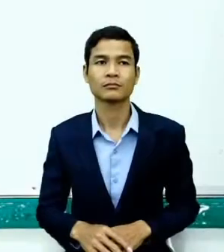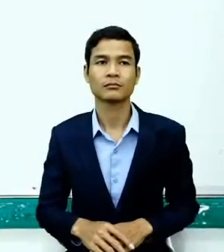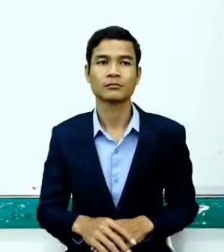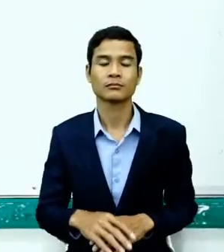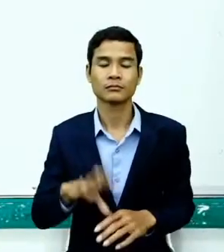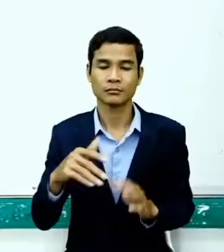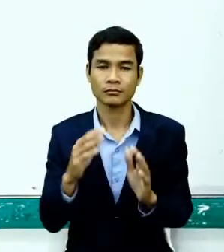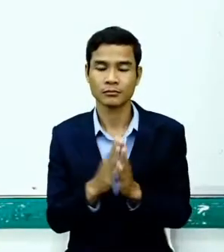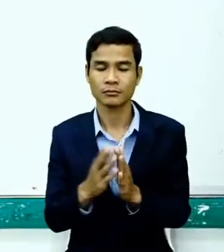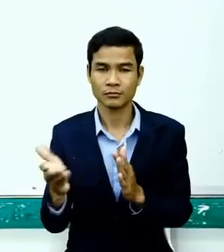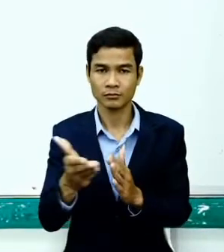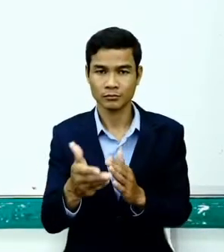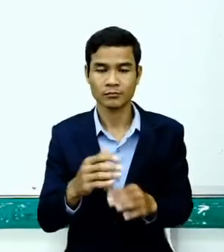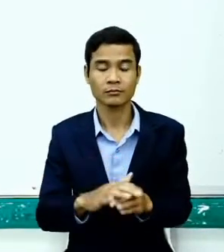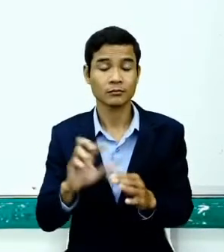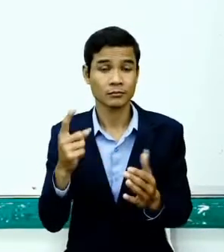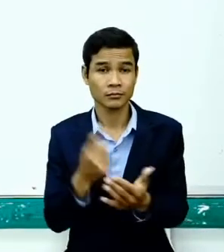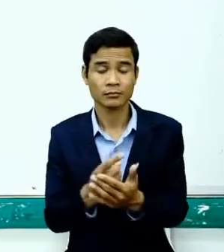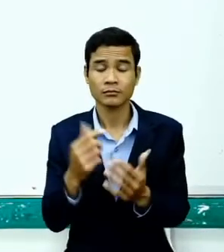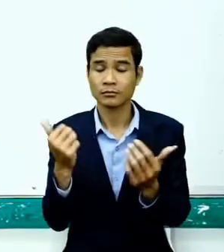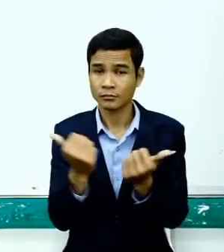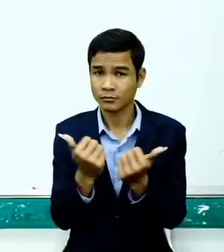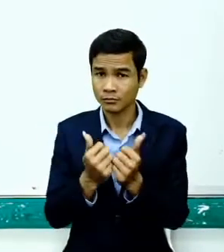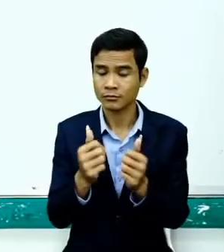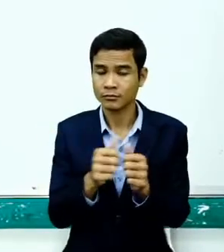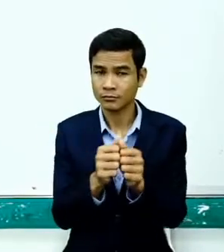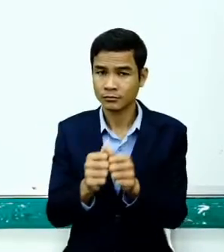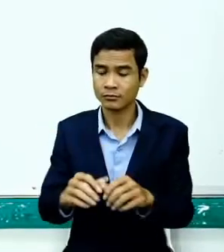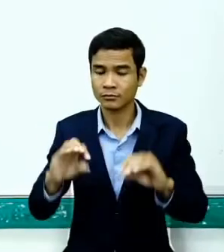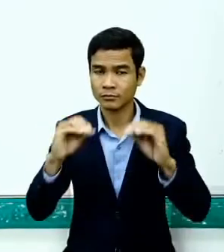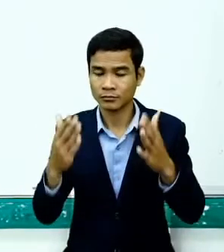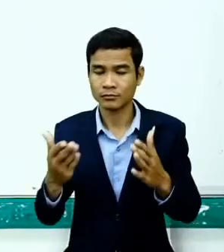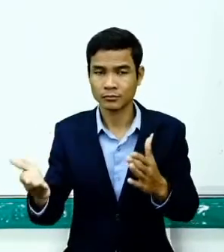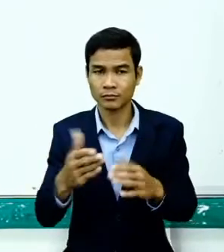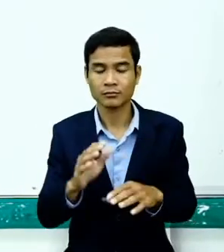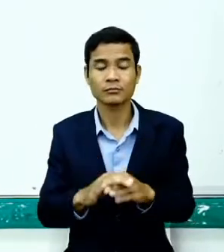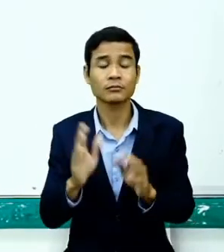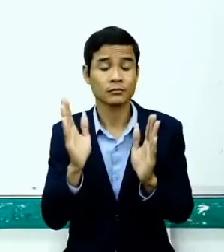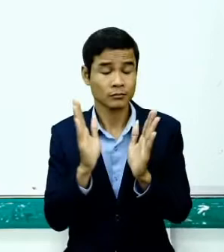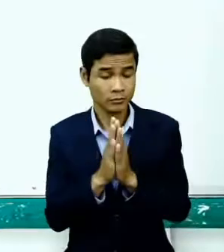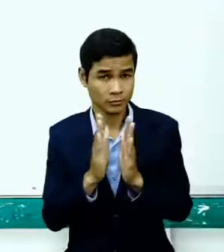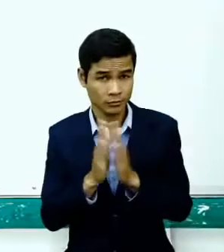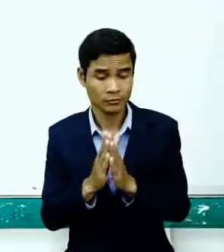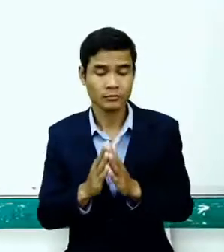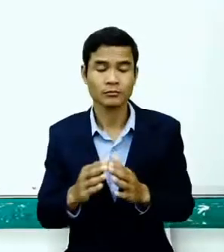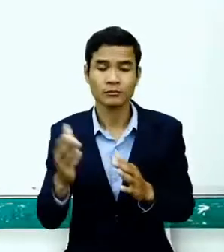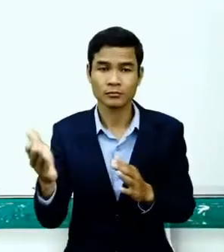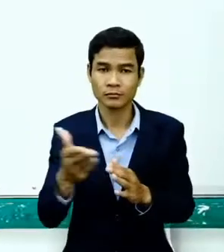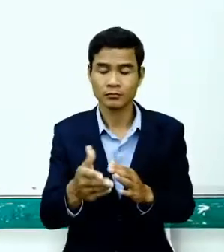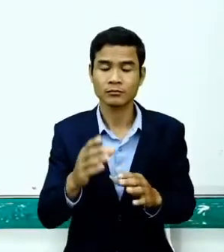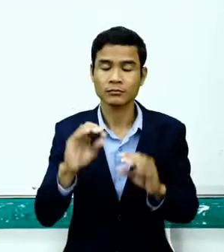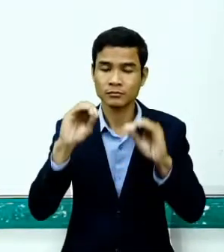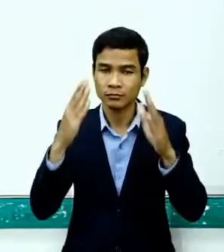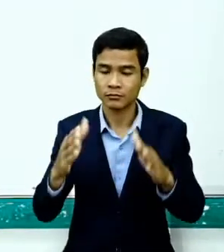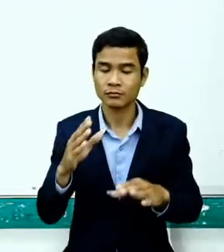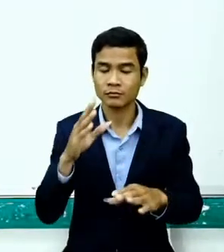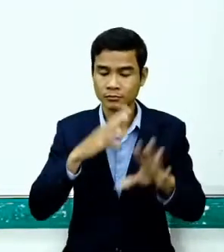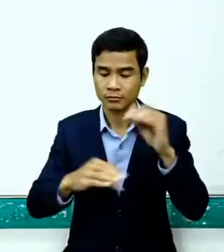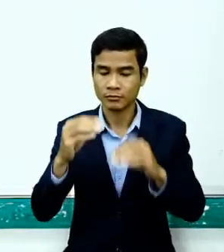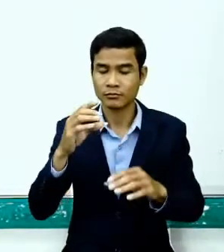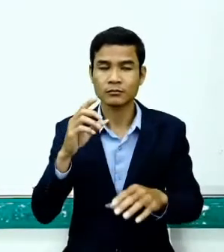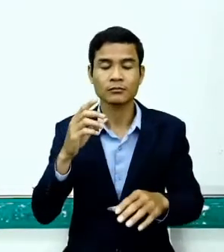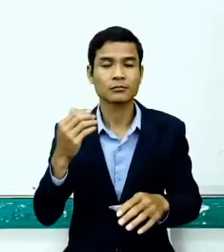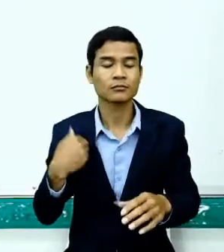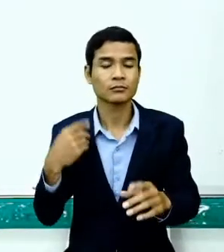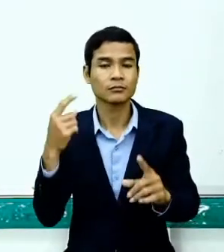ចាអរគុណកូនកូនដែលបានចូលរួមលេងល្បែងឬក៏ច្រៀងចម្រៀងដែលដែលផ្ទះដែរចាអញ្ចឹងមិញអ្នកគ្រូនំកូនកូនរៀនដល់ណាមិញកូនមុ